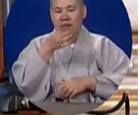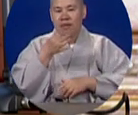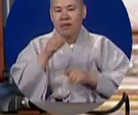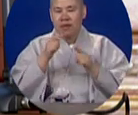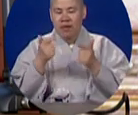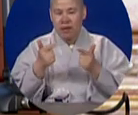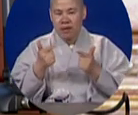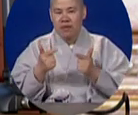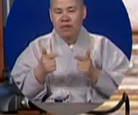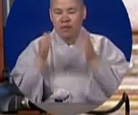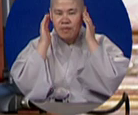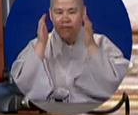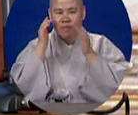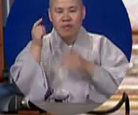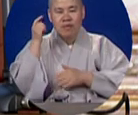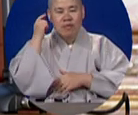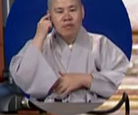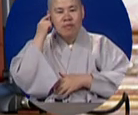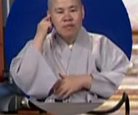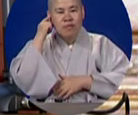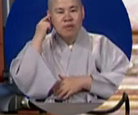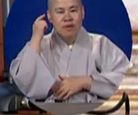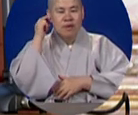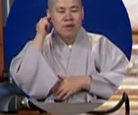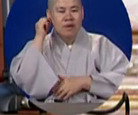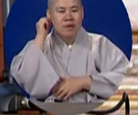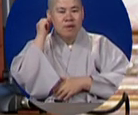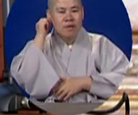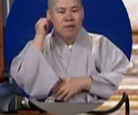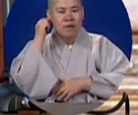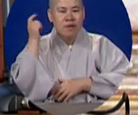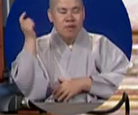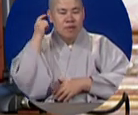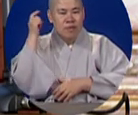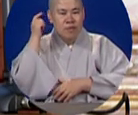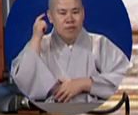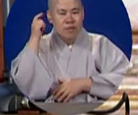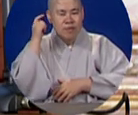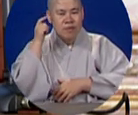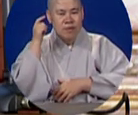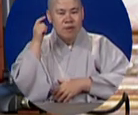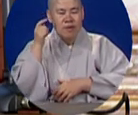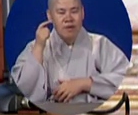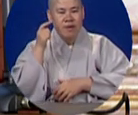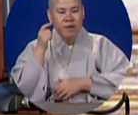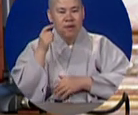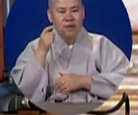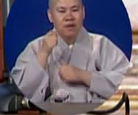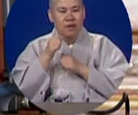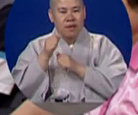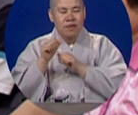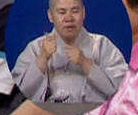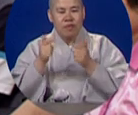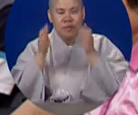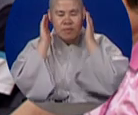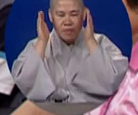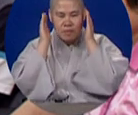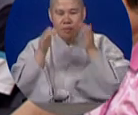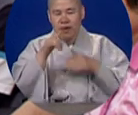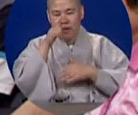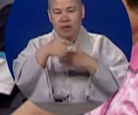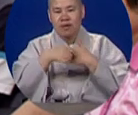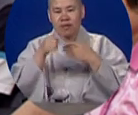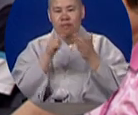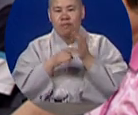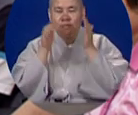귀에 유 불착성 공부라 귀에는 소리에 집착하지 않는 공부가 있다 이게 마음 공부입니다